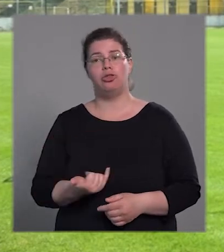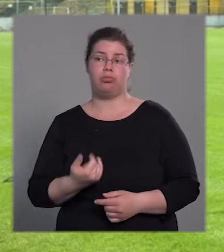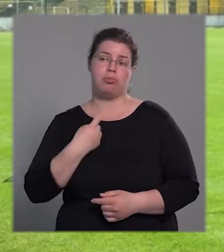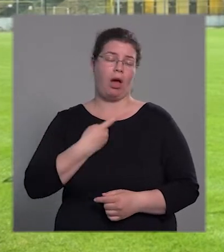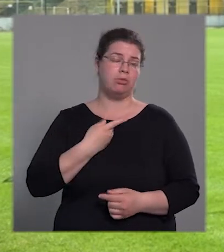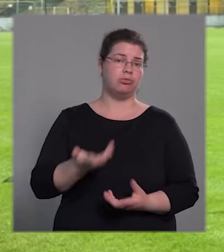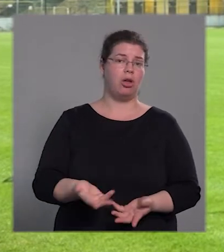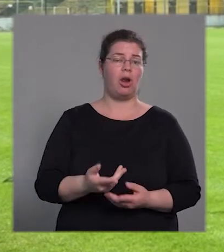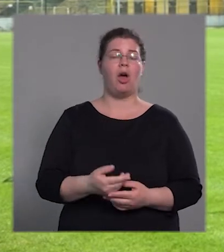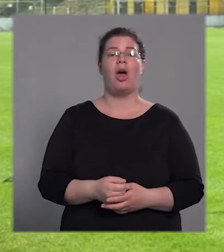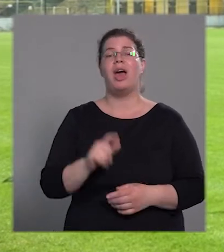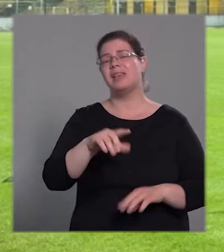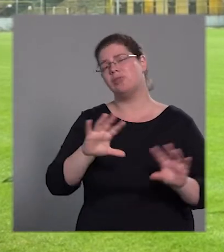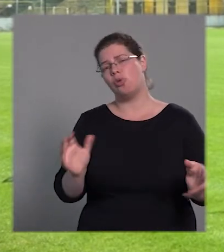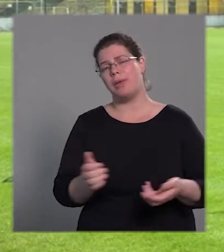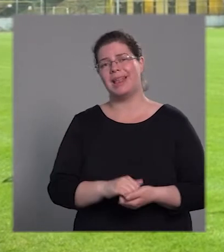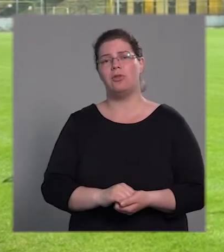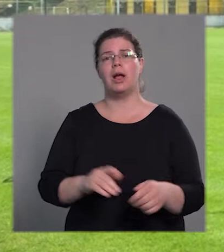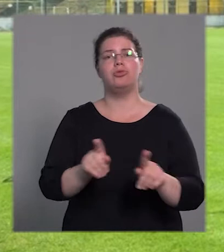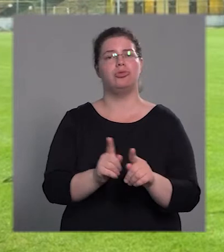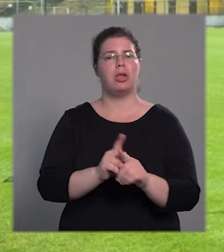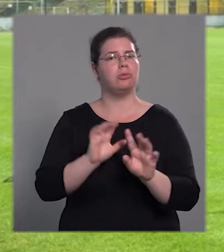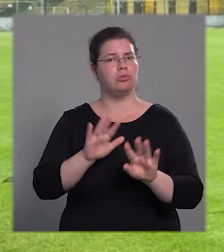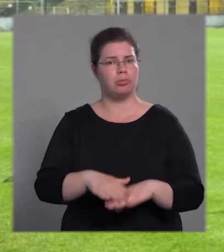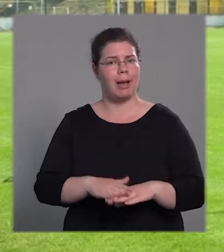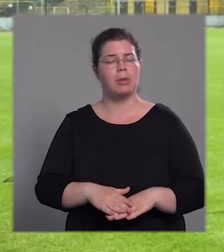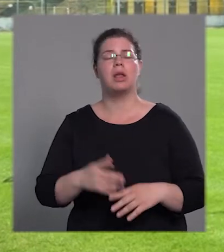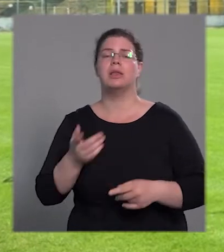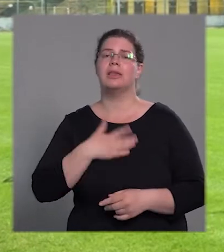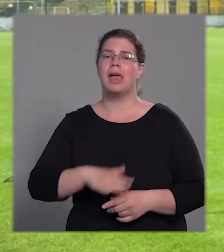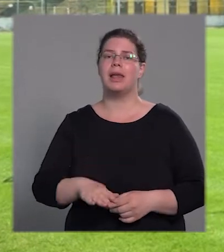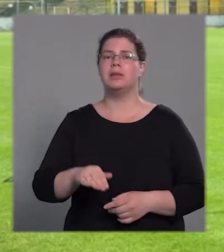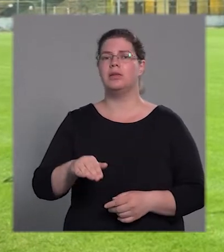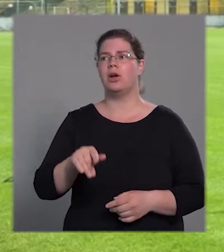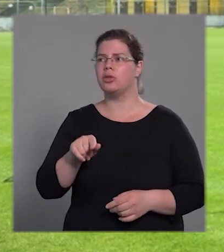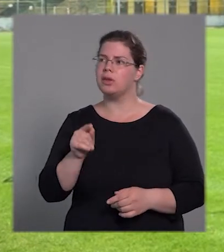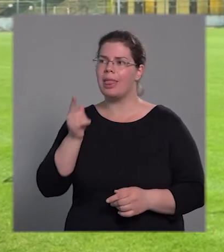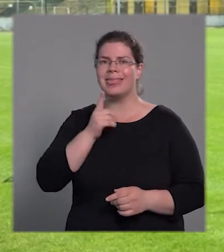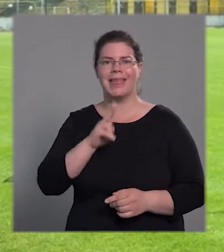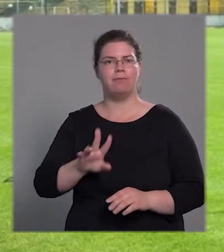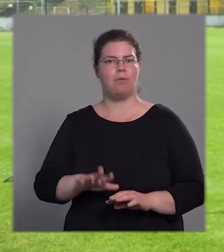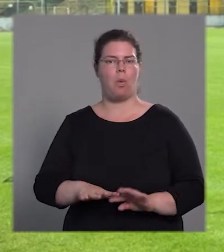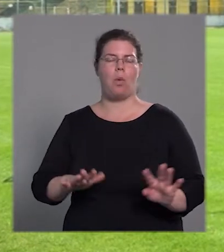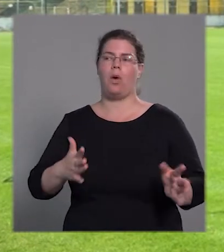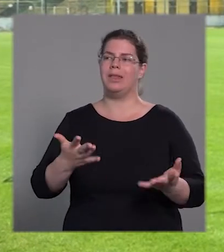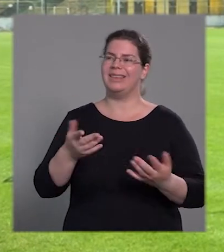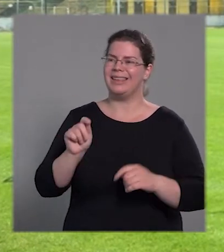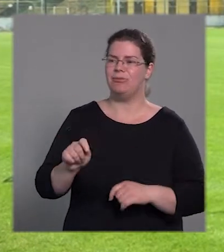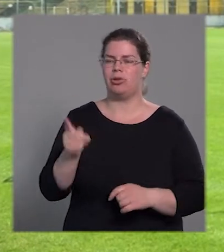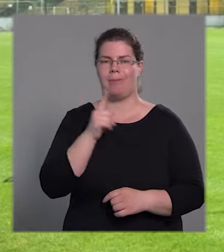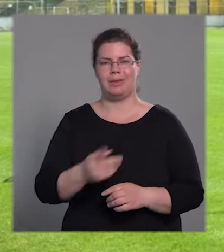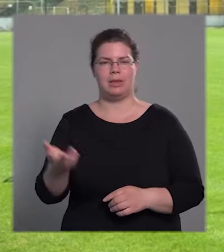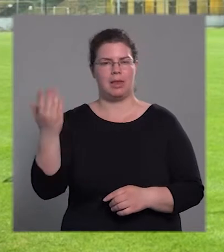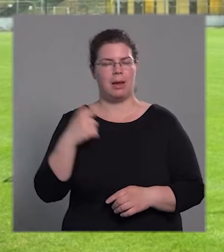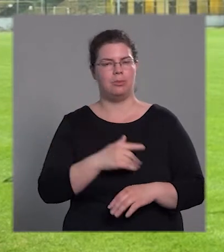Úgyhogy ez az összefogás ez ugyanúgy megmaradt, tehát szeretnénk azt a nívót, azt képviselni, amit az elmúlt